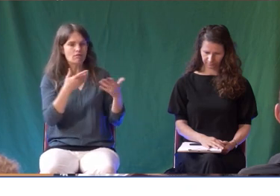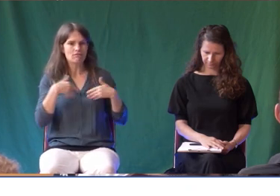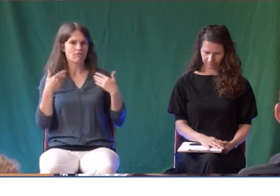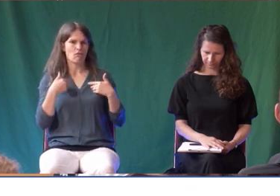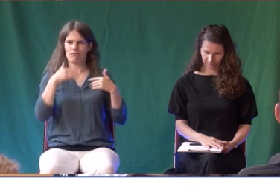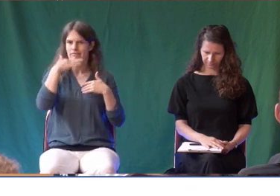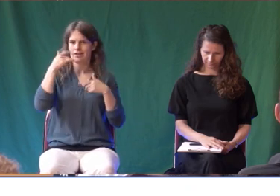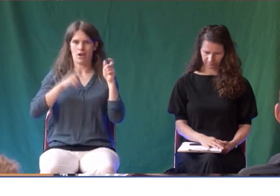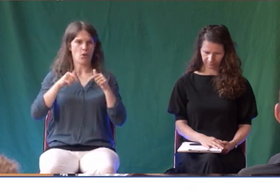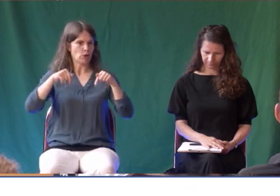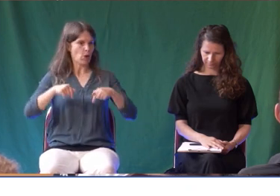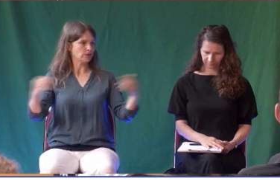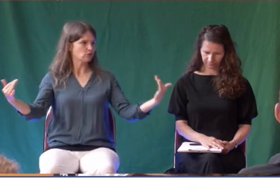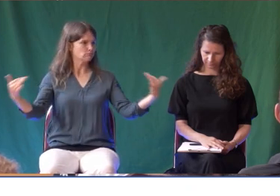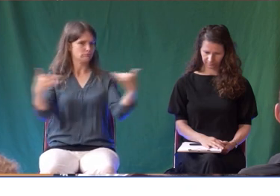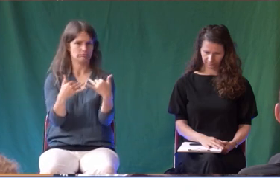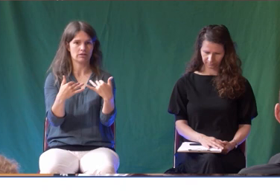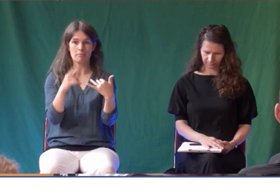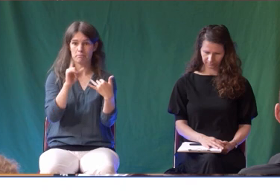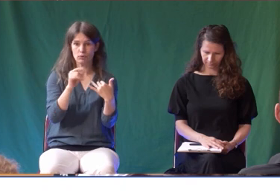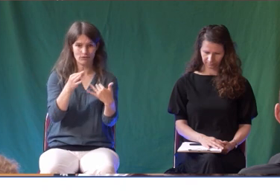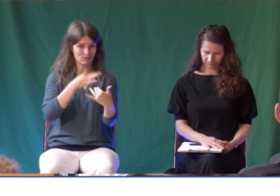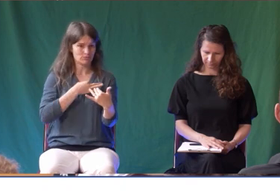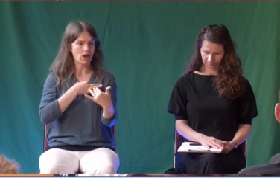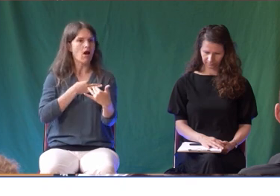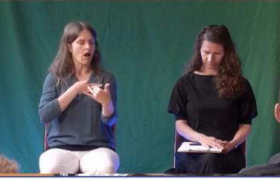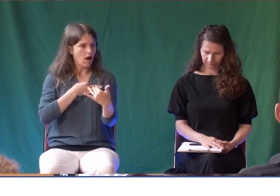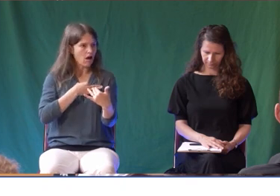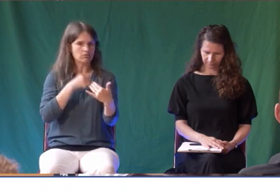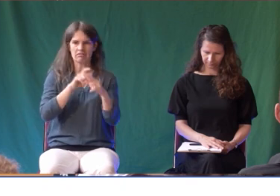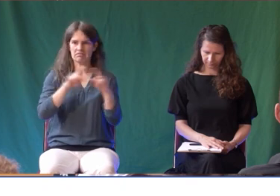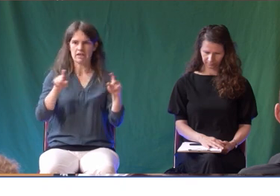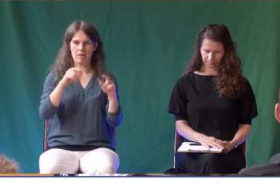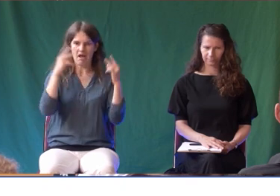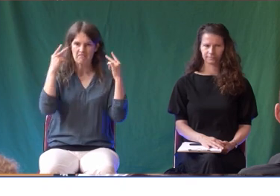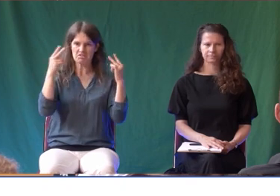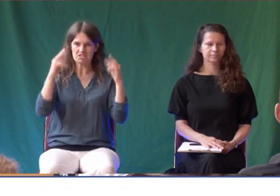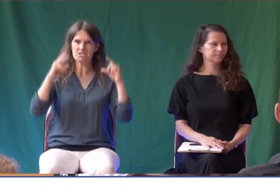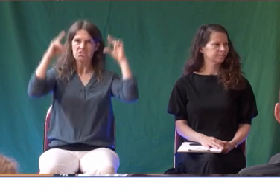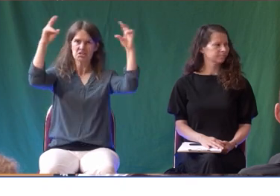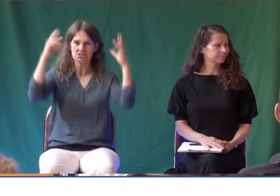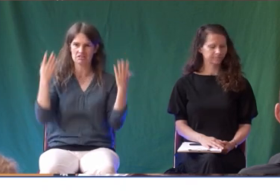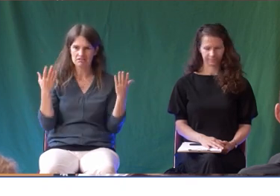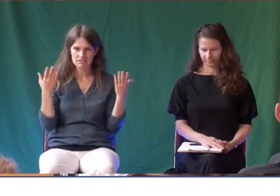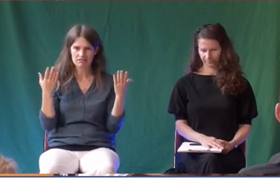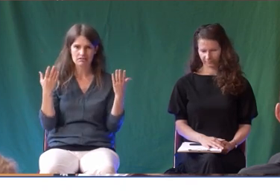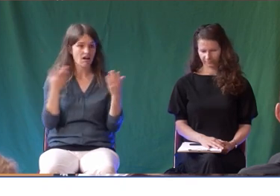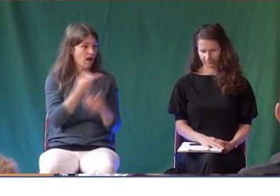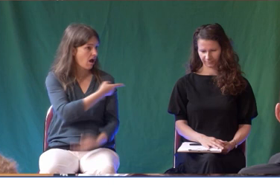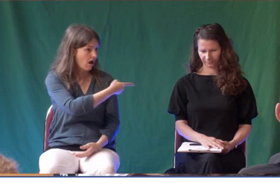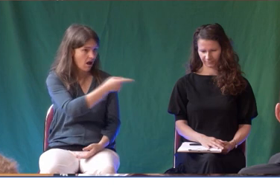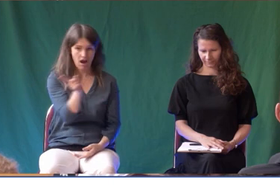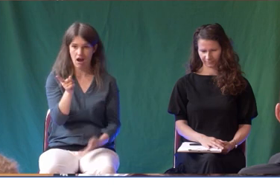sind das zeigt das Thema ist sehr wichtig alle brauchen diese Fachstelle